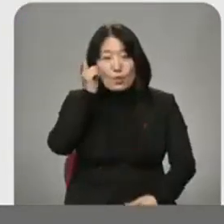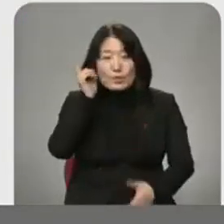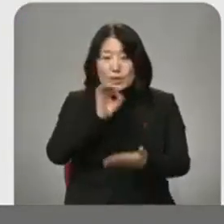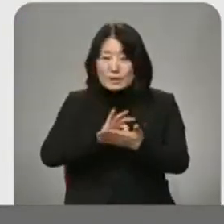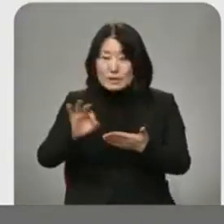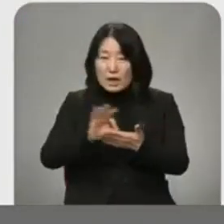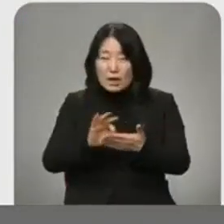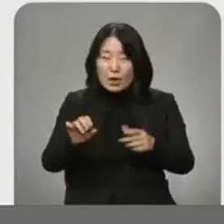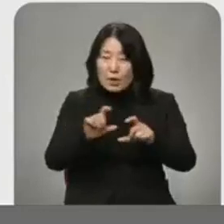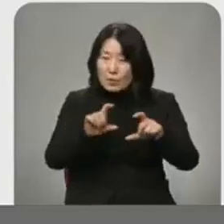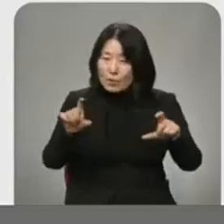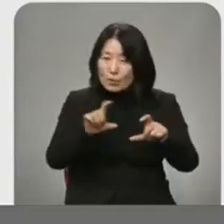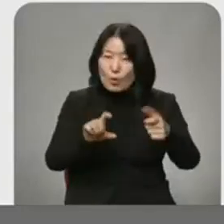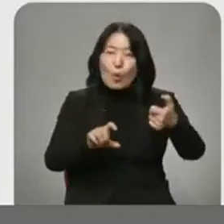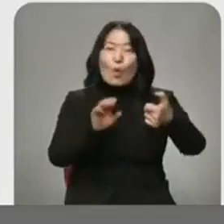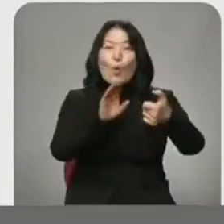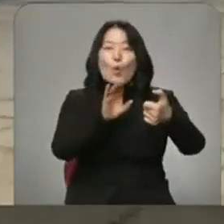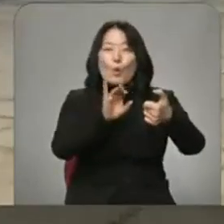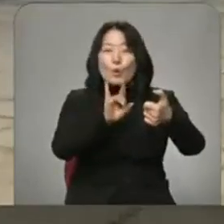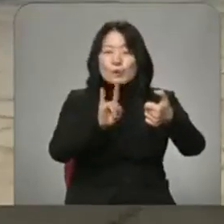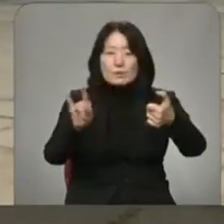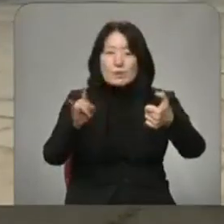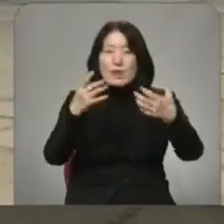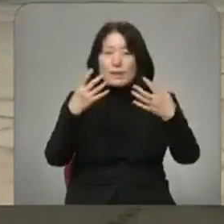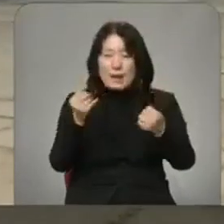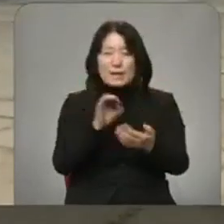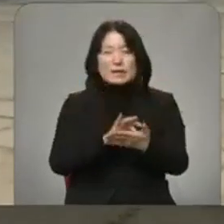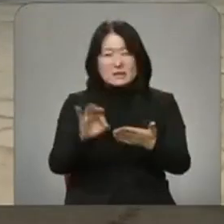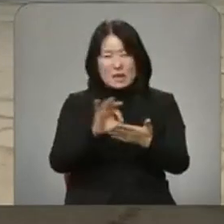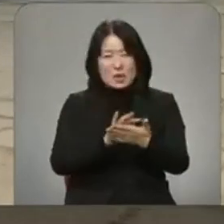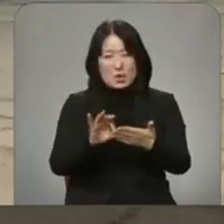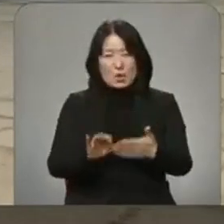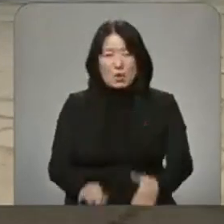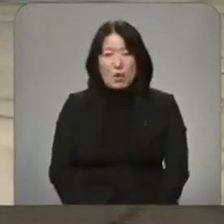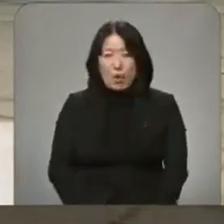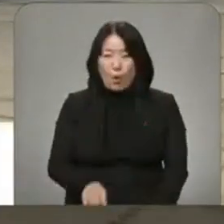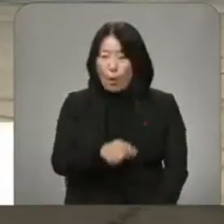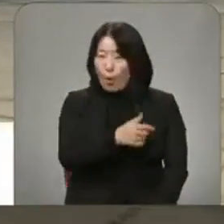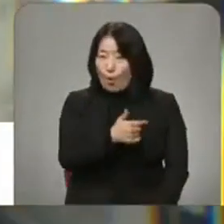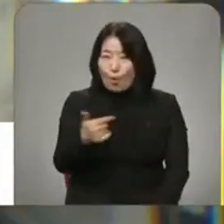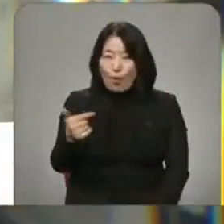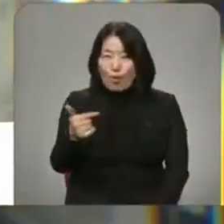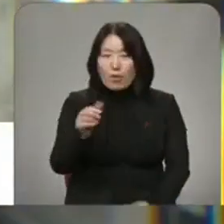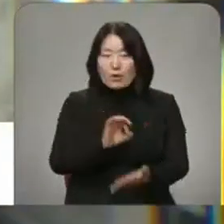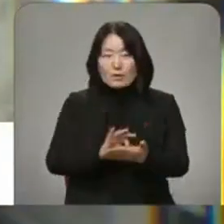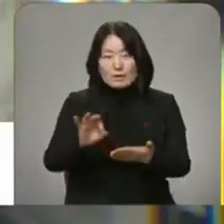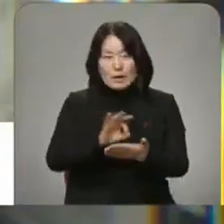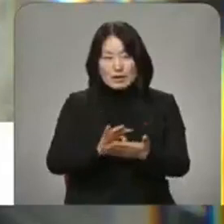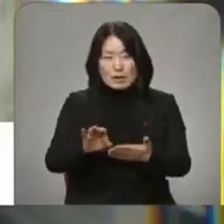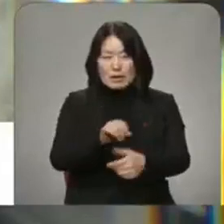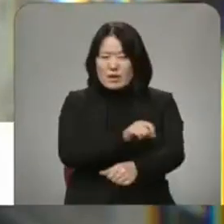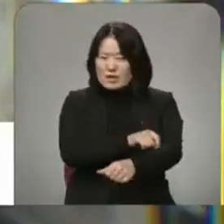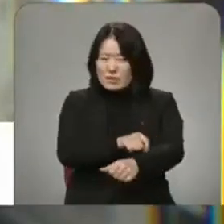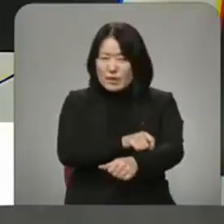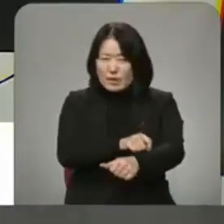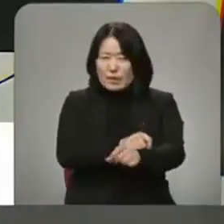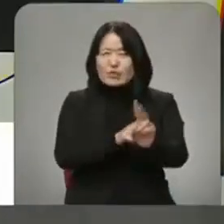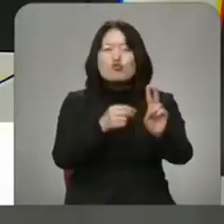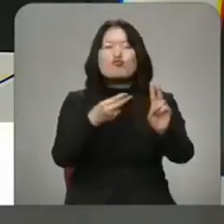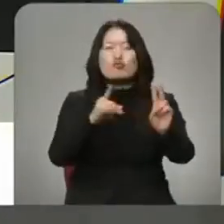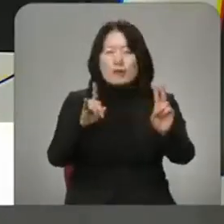통신비는 평소보다 50배 많이 나온 겁니다. 이처럼 요금이 과다부과된 무전기는 특정 지사의 무전기